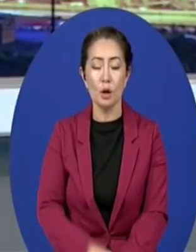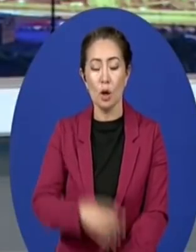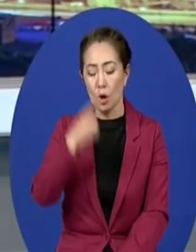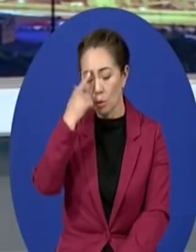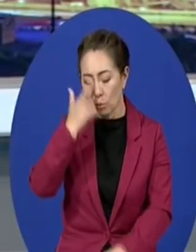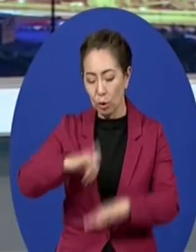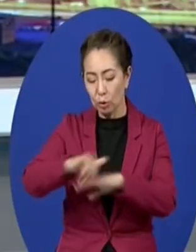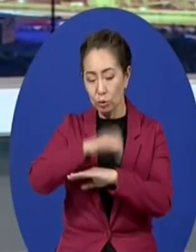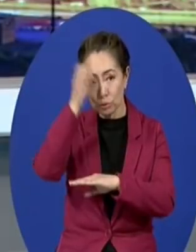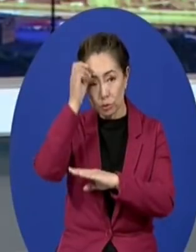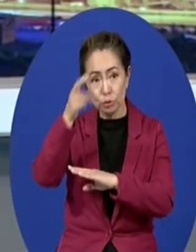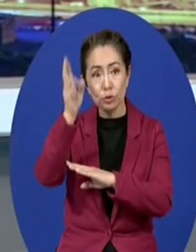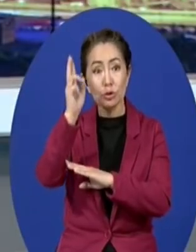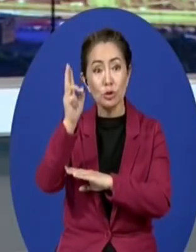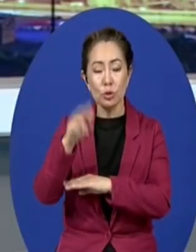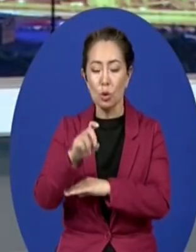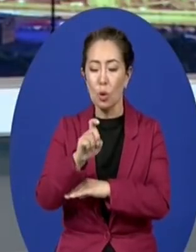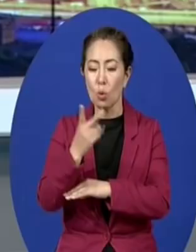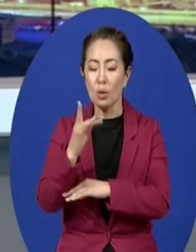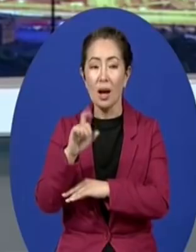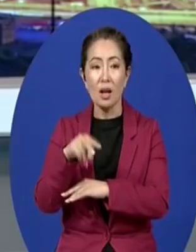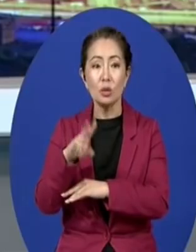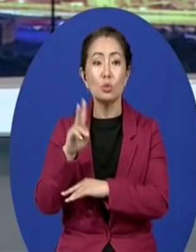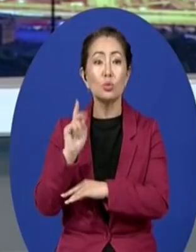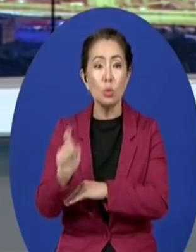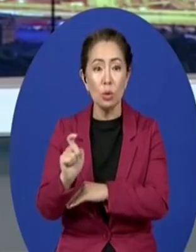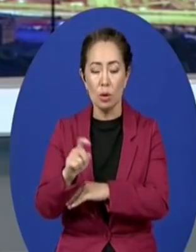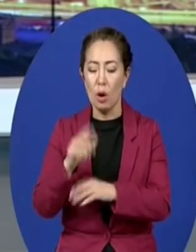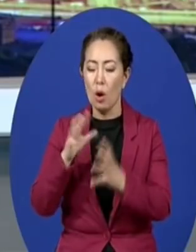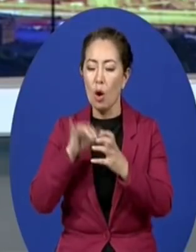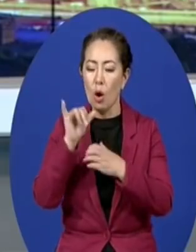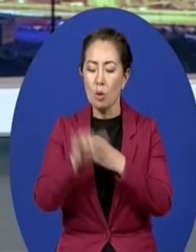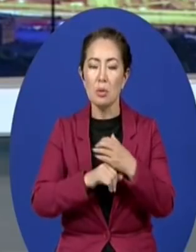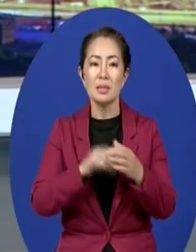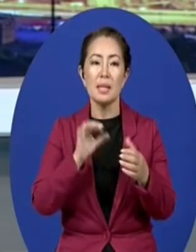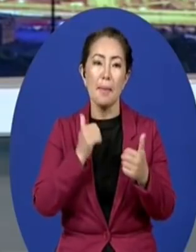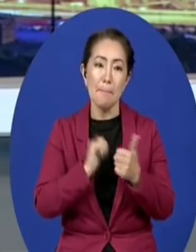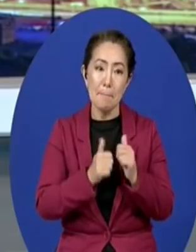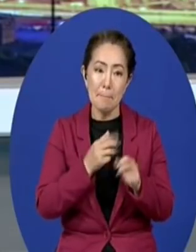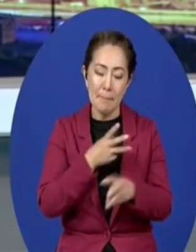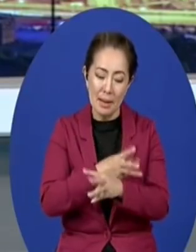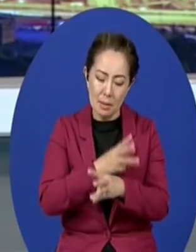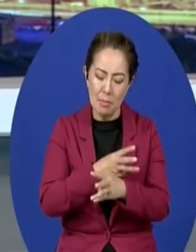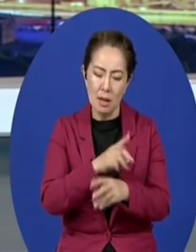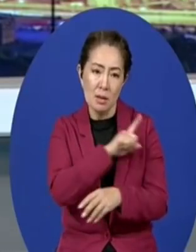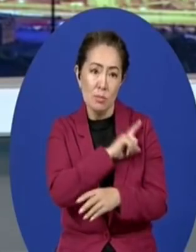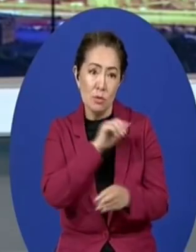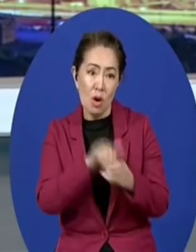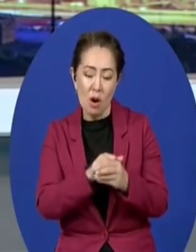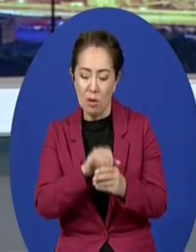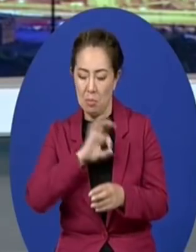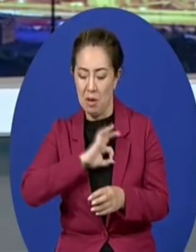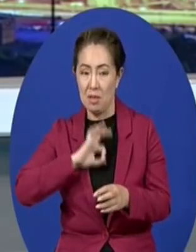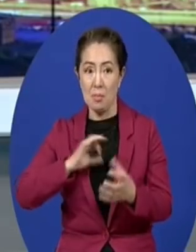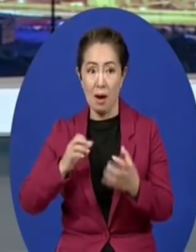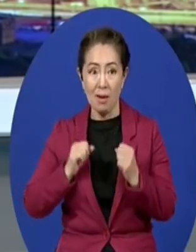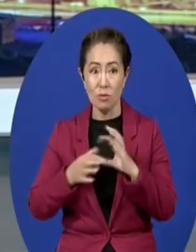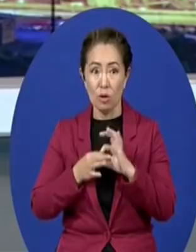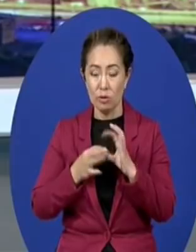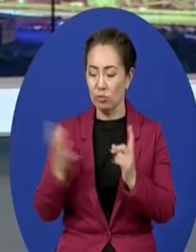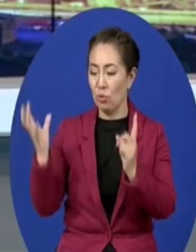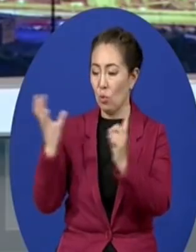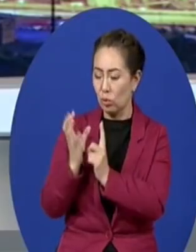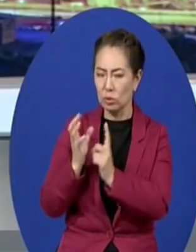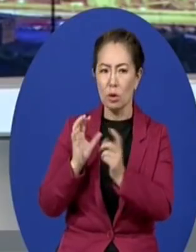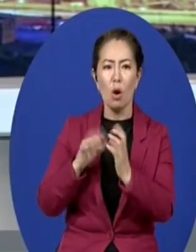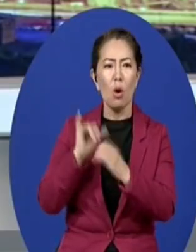Монгол Улсын ерөнхийлөгч хүрэлцэх олон улсын математик, физик, мэдээлэл зөв, хийм биологийн олимпиадаас медаль хүртсэн багийн төлөөллийг өнөөдөр хүлээн авч уулзлаа. За олон